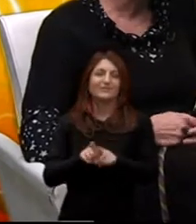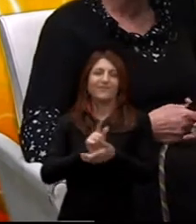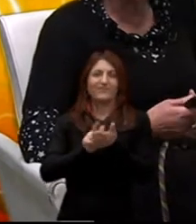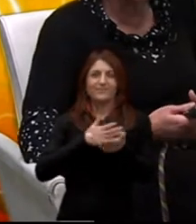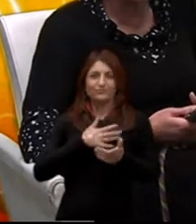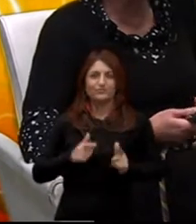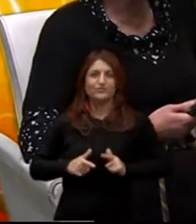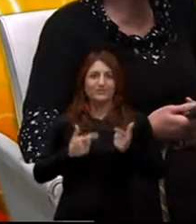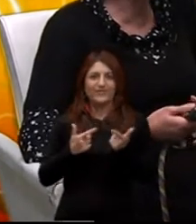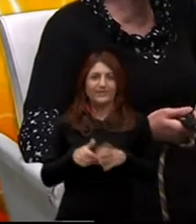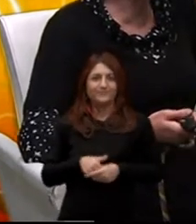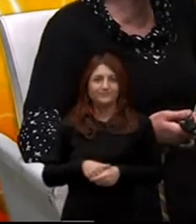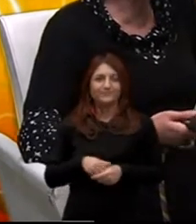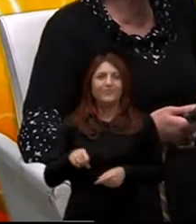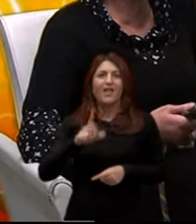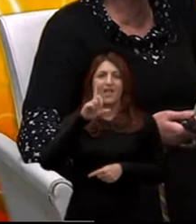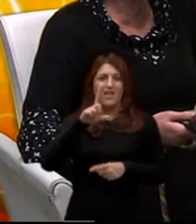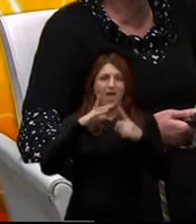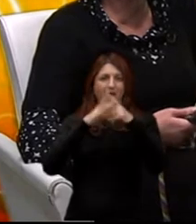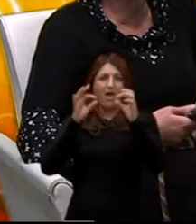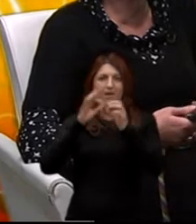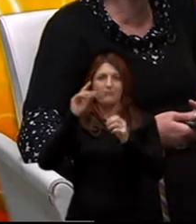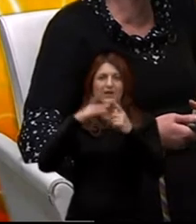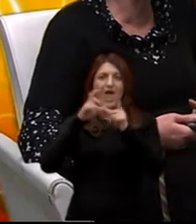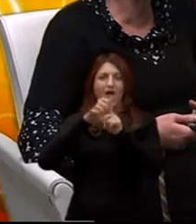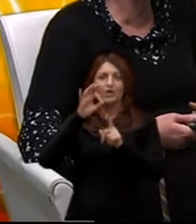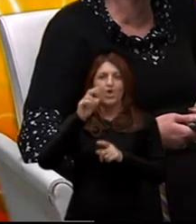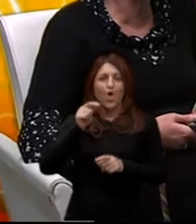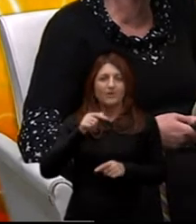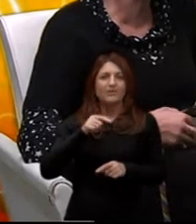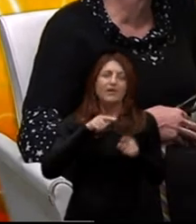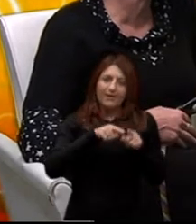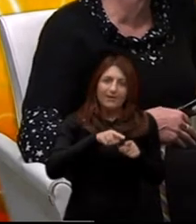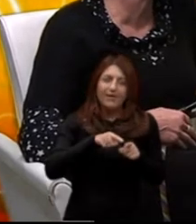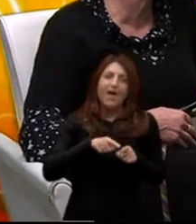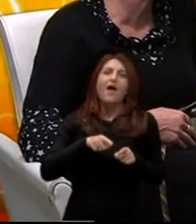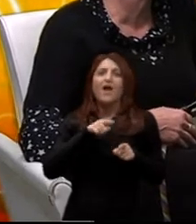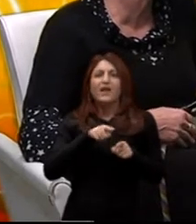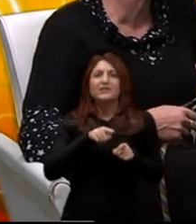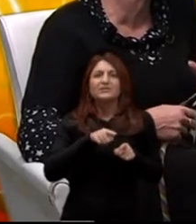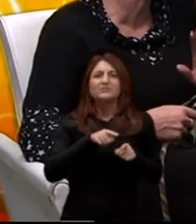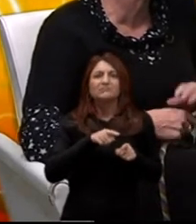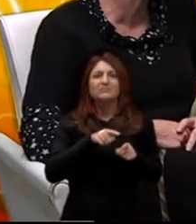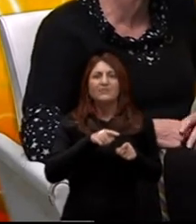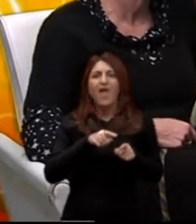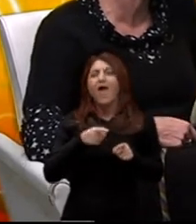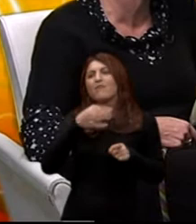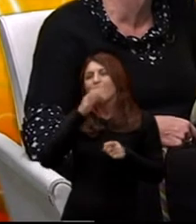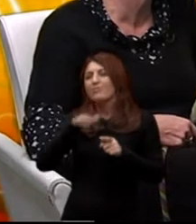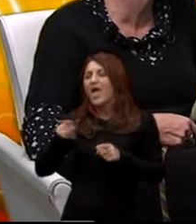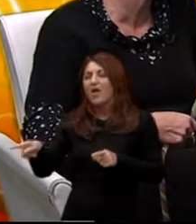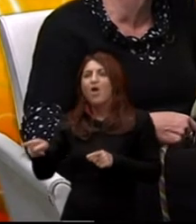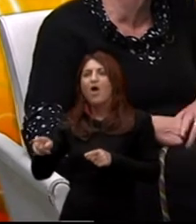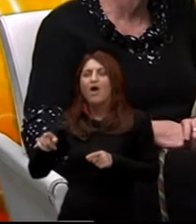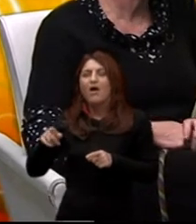Jer zato su i labradori, recimo odnosno na njemačke ovčare koji su 40-ih, 50-ih, jer